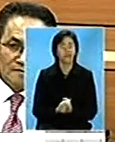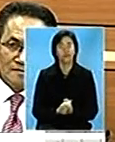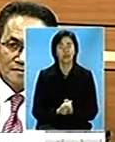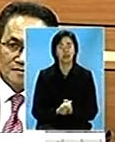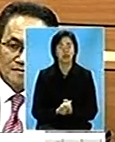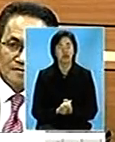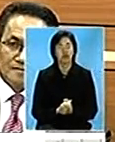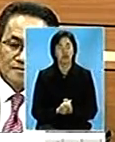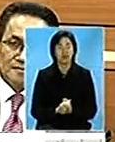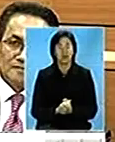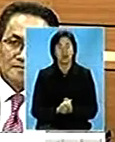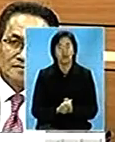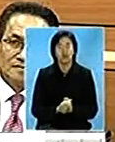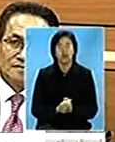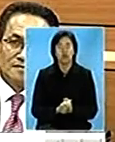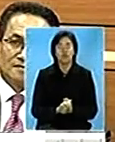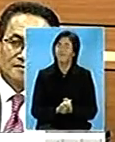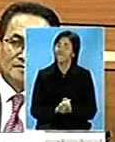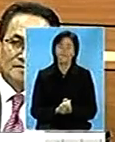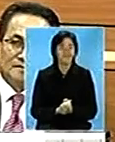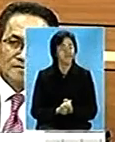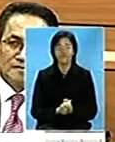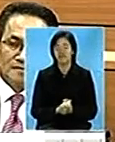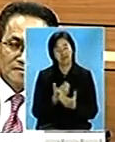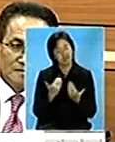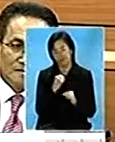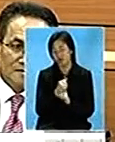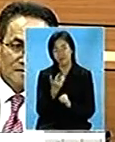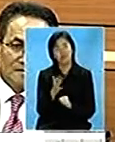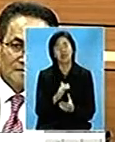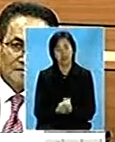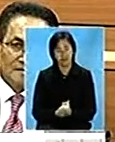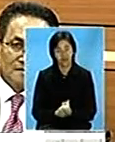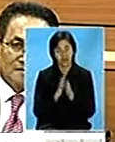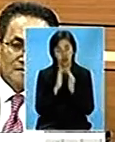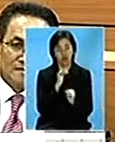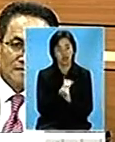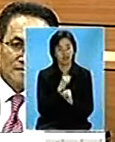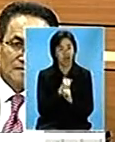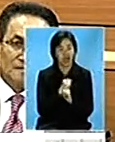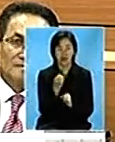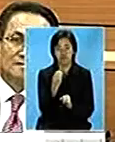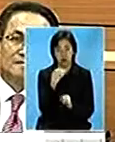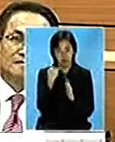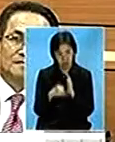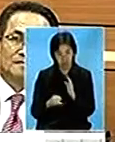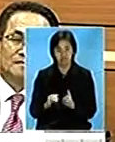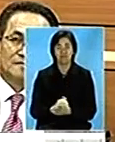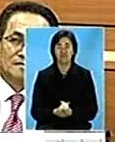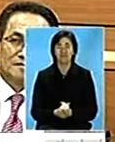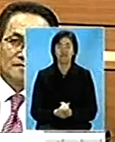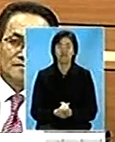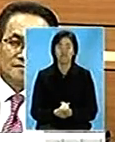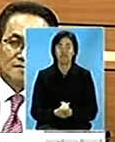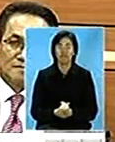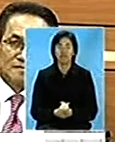าความจริงนั้นไม่ใช่ฮะท่านรัฐมนตรีแสดงว่าทางเจ้าหน้าที่นั้นได้ให้ข้อมูลท่านผิดซึ่งขณะ